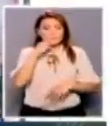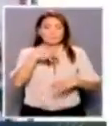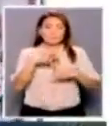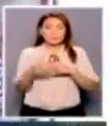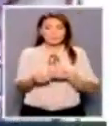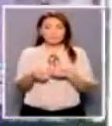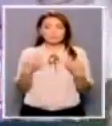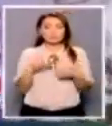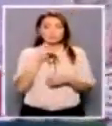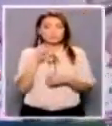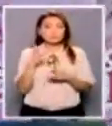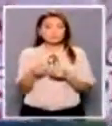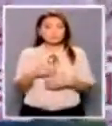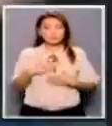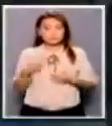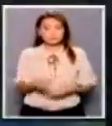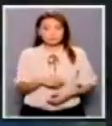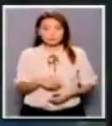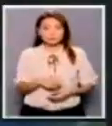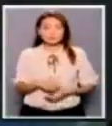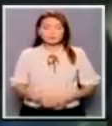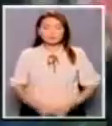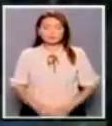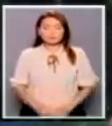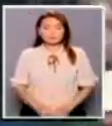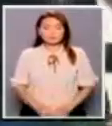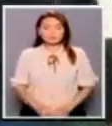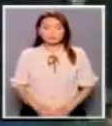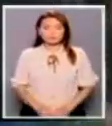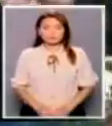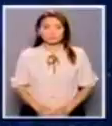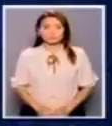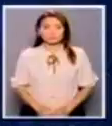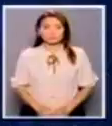қариялар ерікті жастарға ризашылықтарын білдіріп, тілектерін жеткізді.